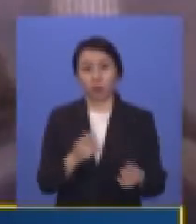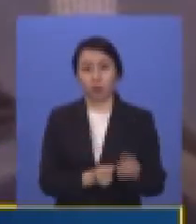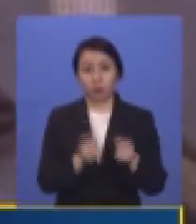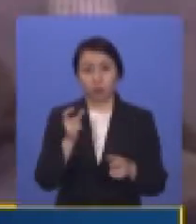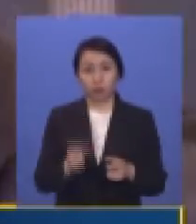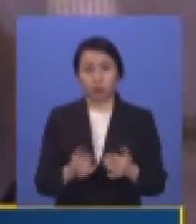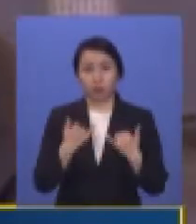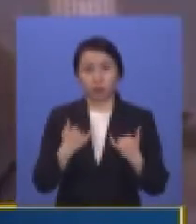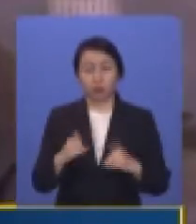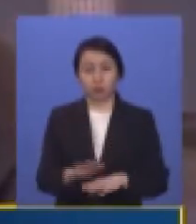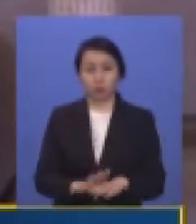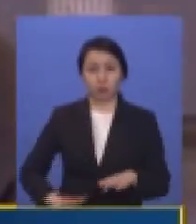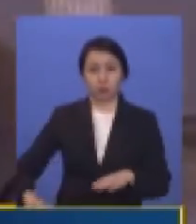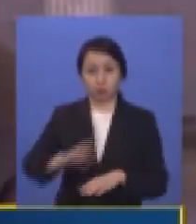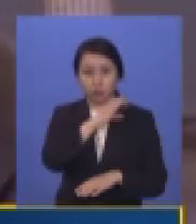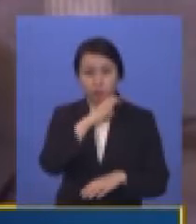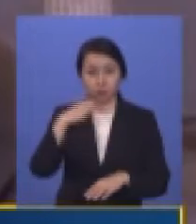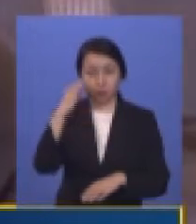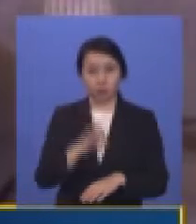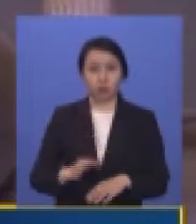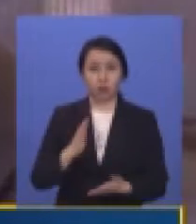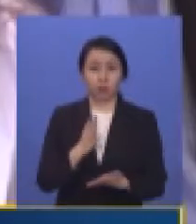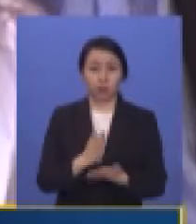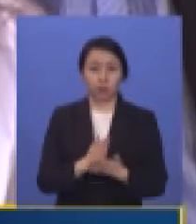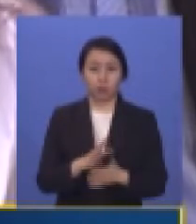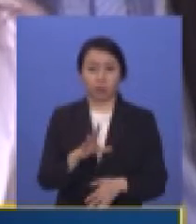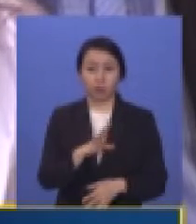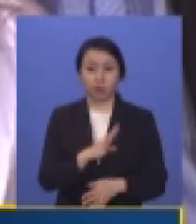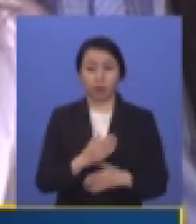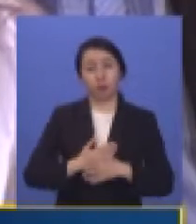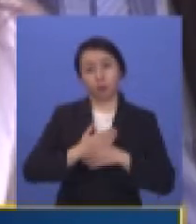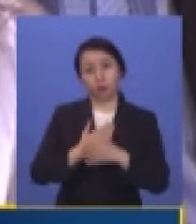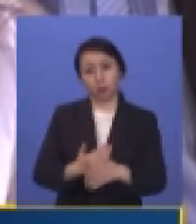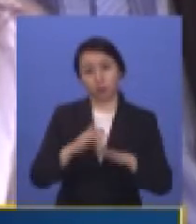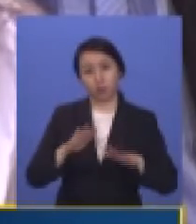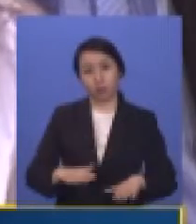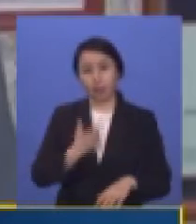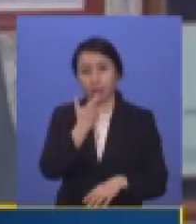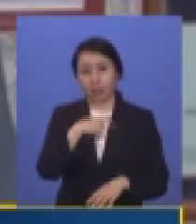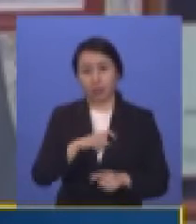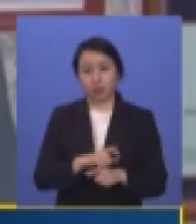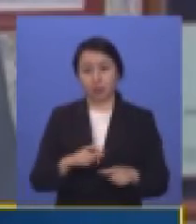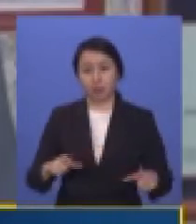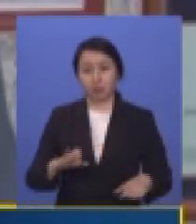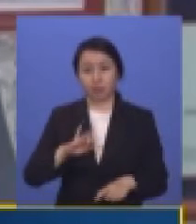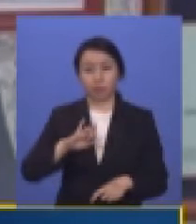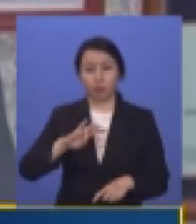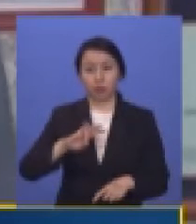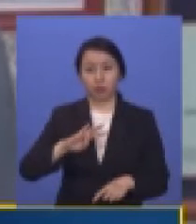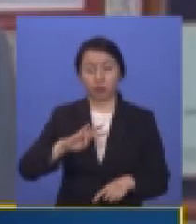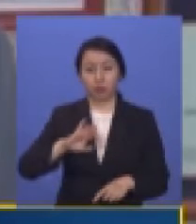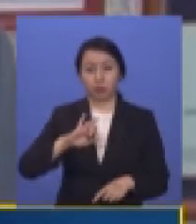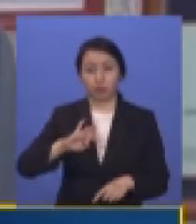управляли нынешней территорией Северного Казахстана. Естественно, это произошло с поддержкой местной интеллигенции. В июле